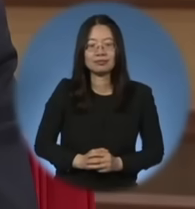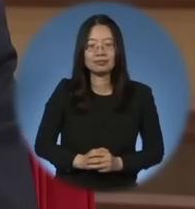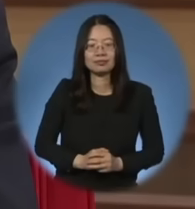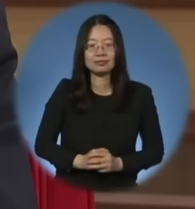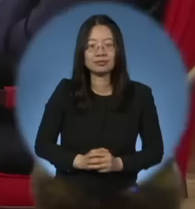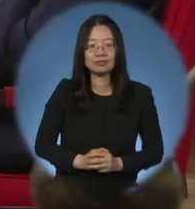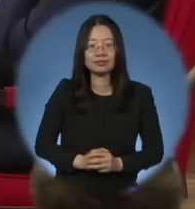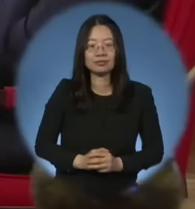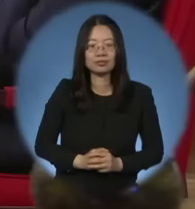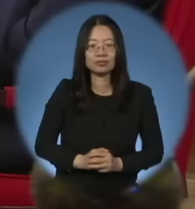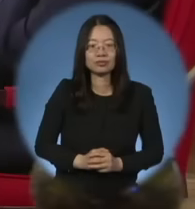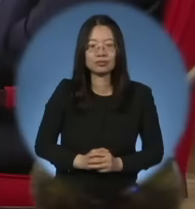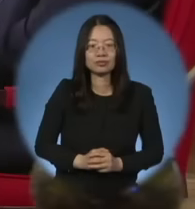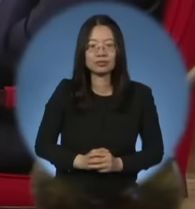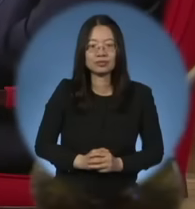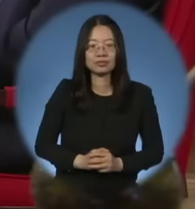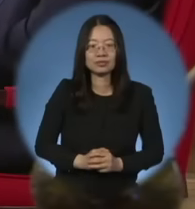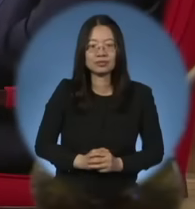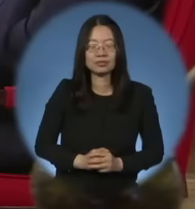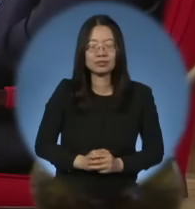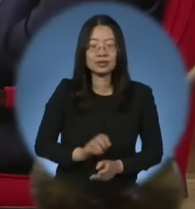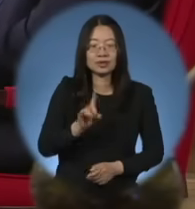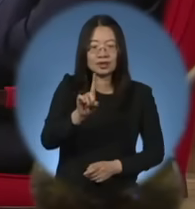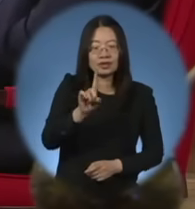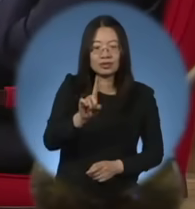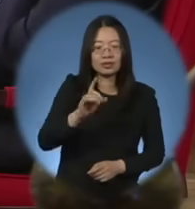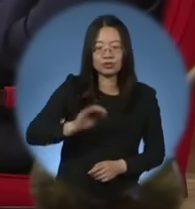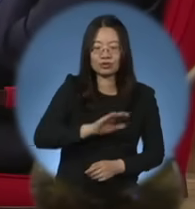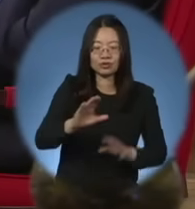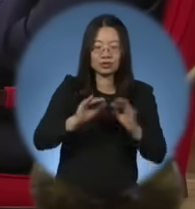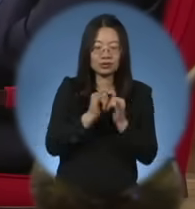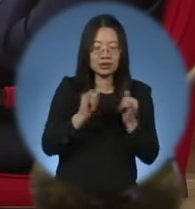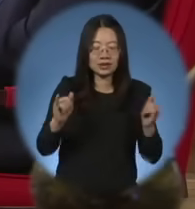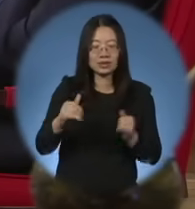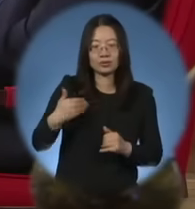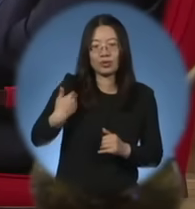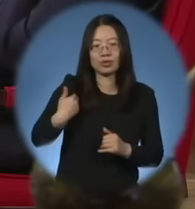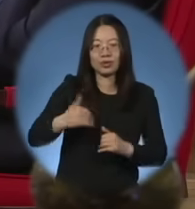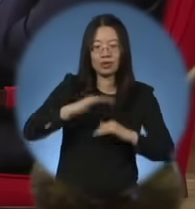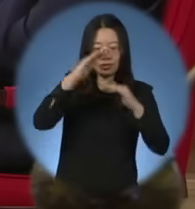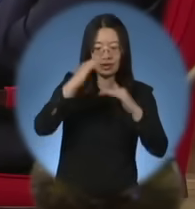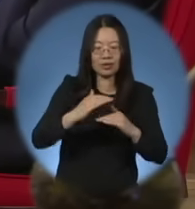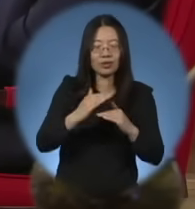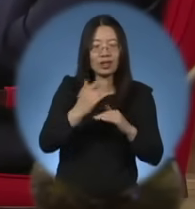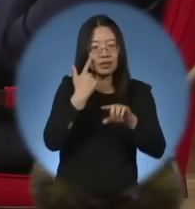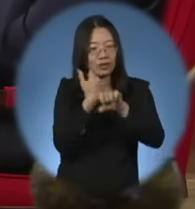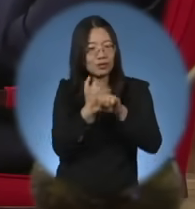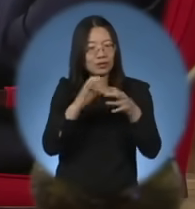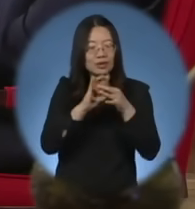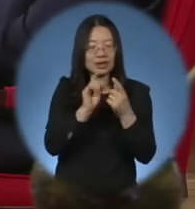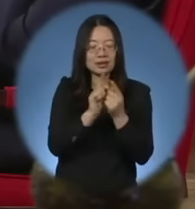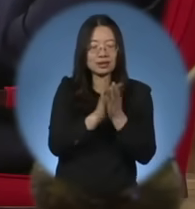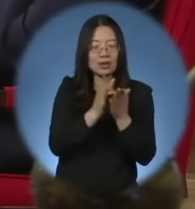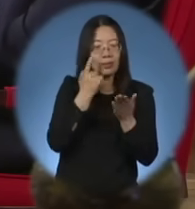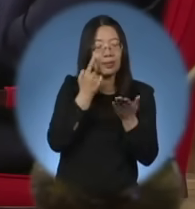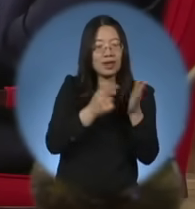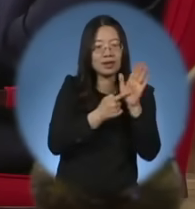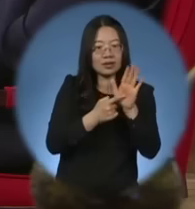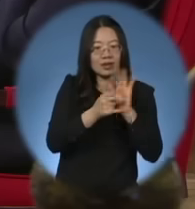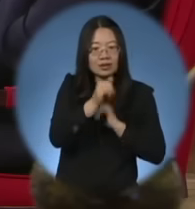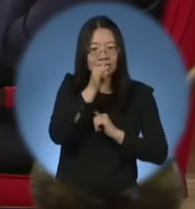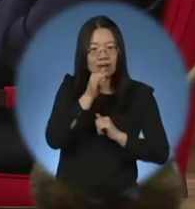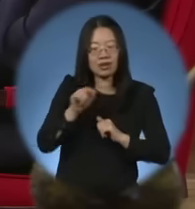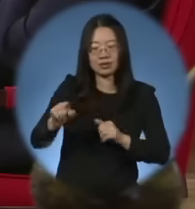생각해요네 참 이렇게 하나도 우리 국민들이 모르던 사실들을 연구를 통해 직접 밝혀 내신